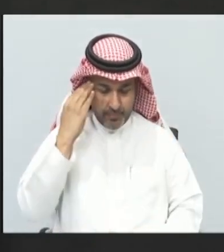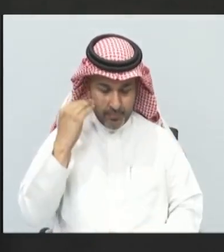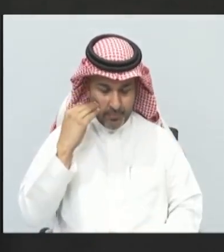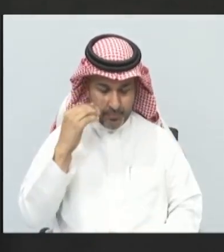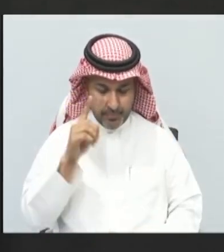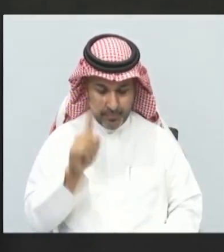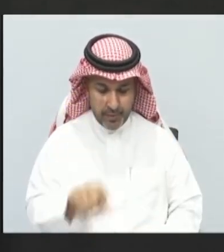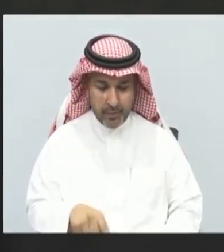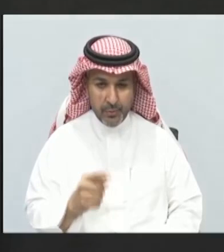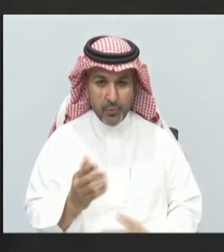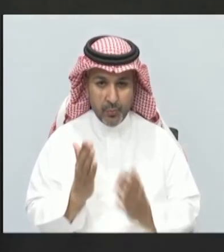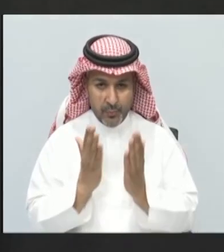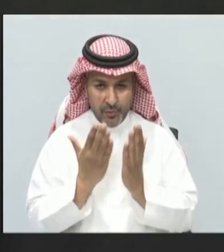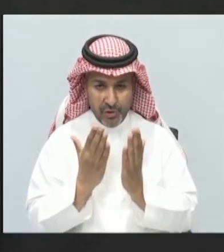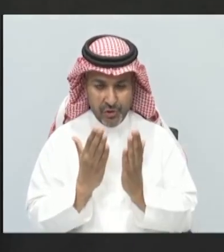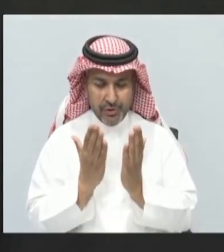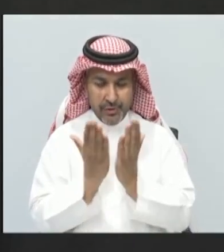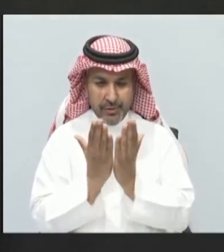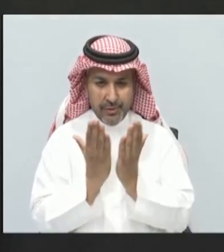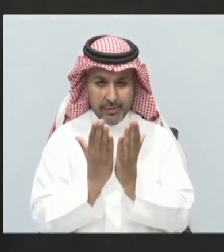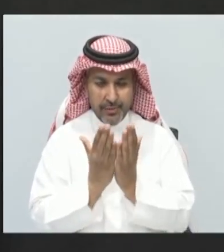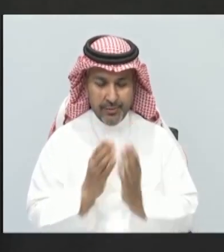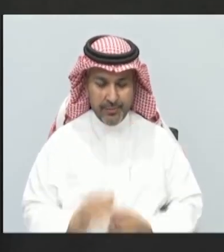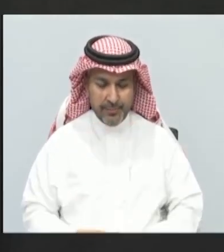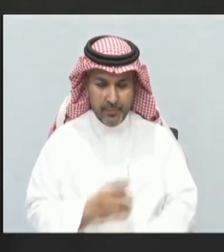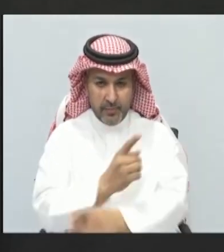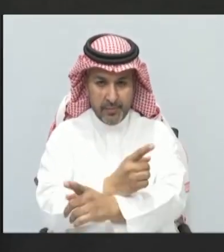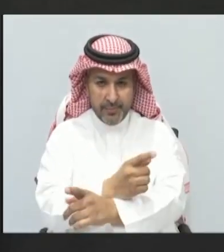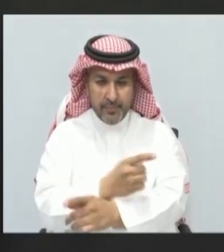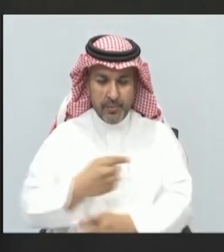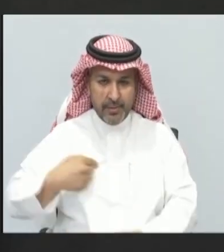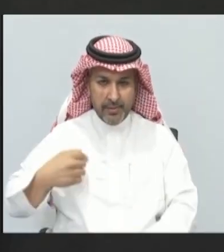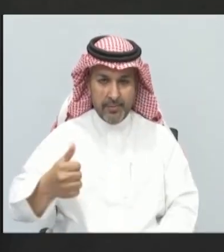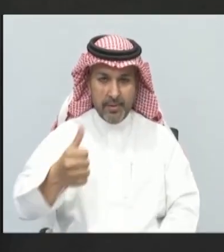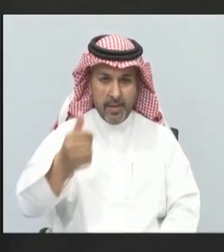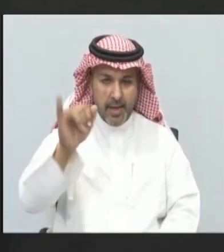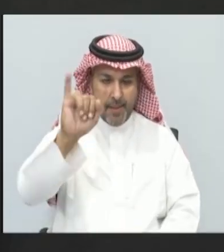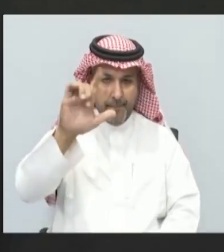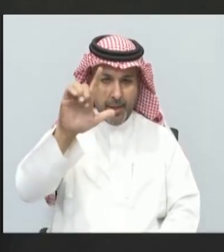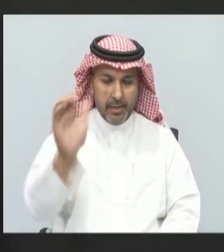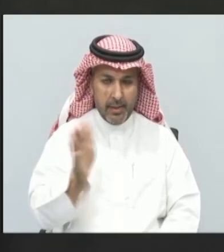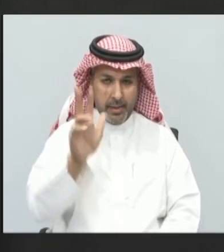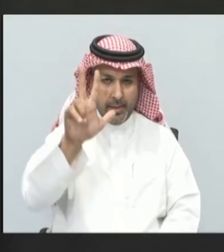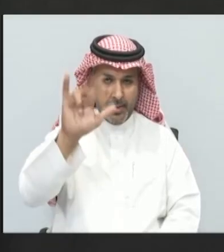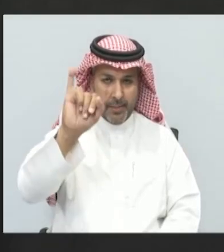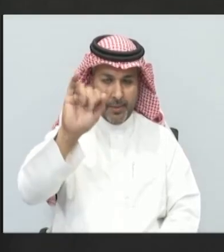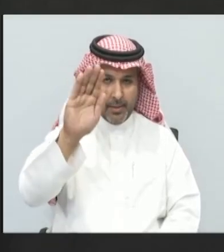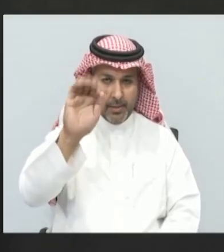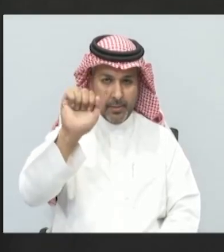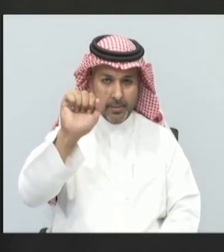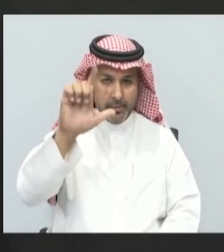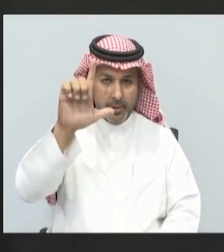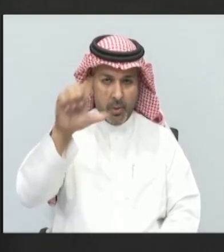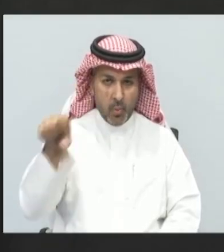مع ماده فيزياء واحد ومعكم المعلمه امل المسوخ ومن لغه الاشاره الاستاذ بدر الحمود اليوم باذن الله سنبدا وننطلق في